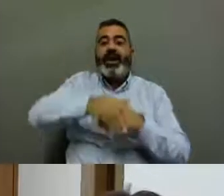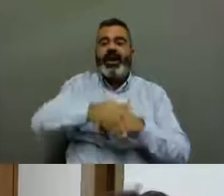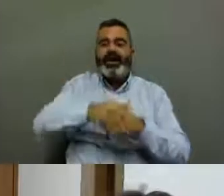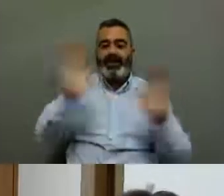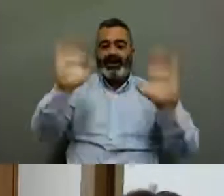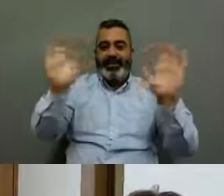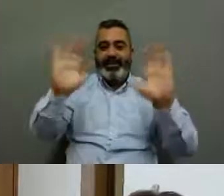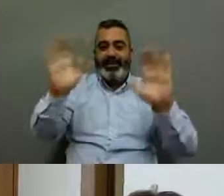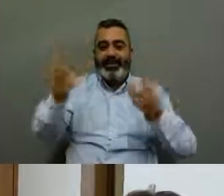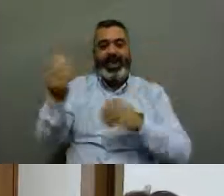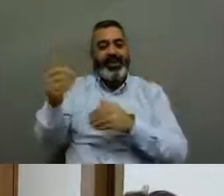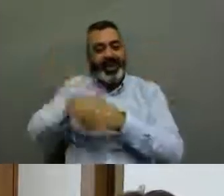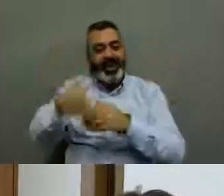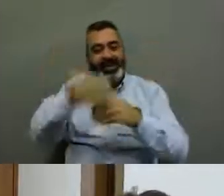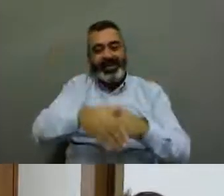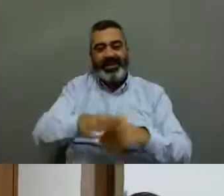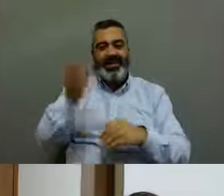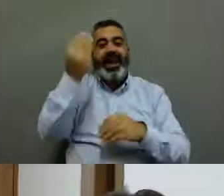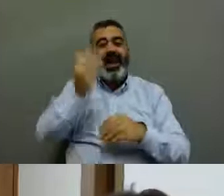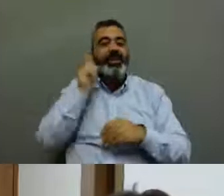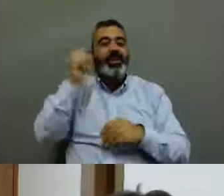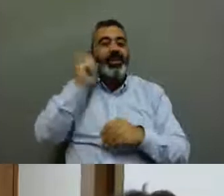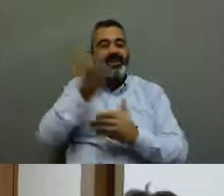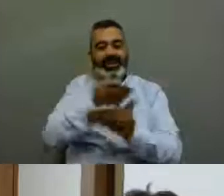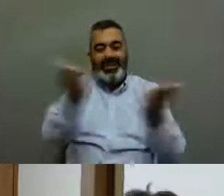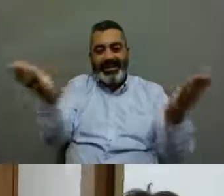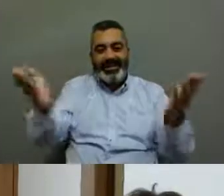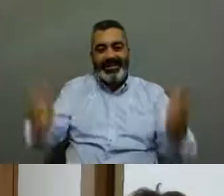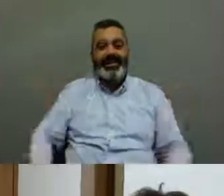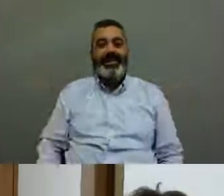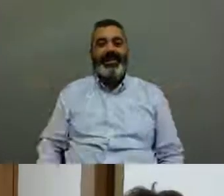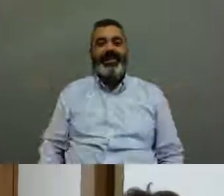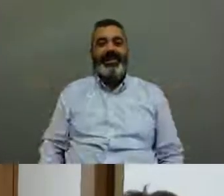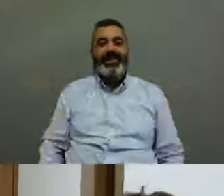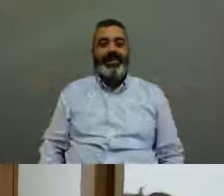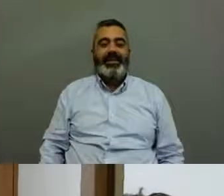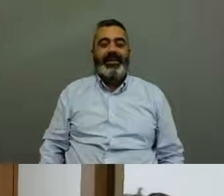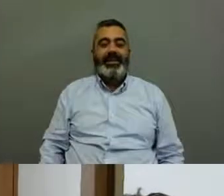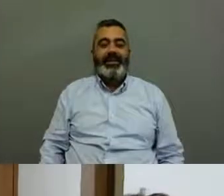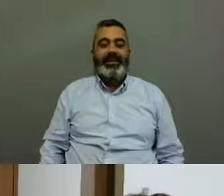Γεια σας. Καλό βράδυ. Καλές γιορτές. Ευχαριστούμε. Γεια.